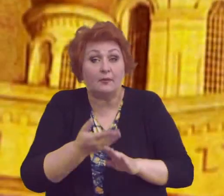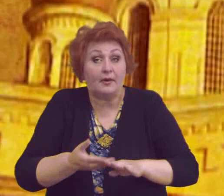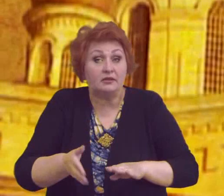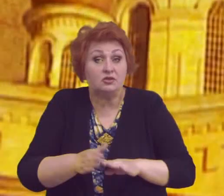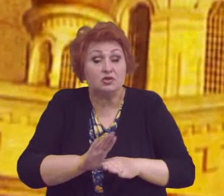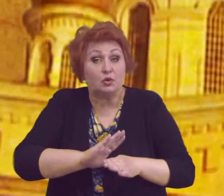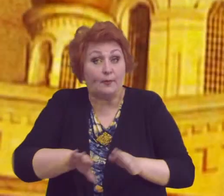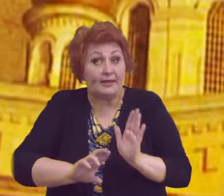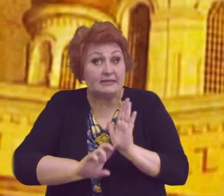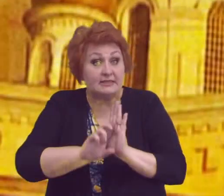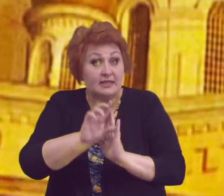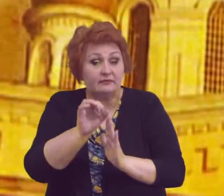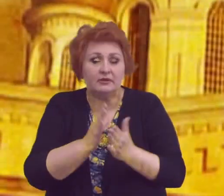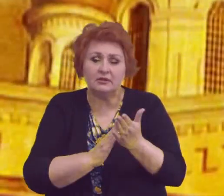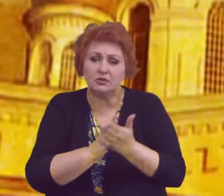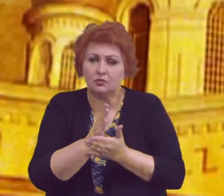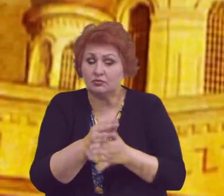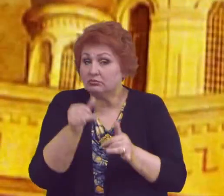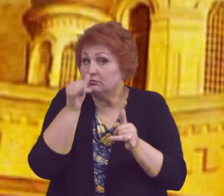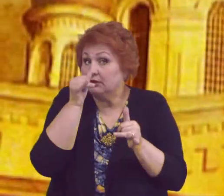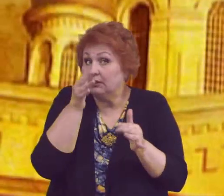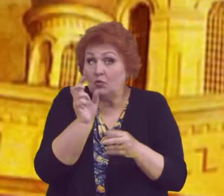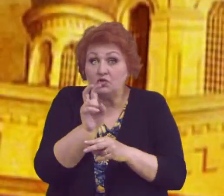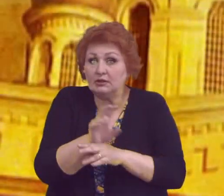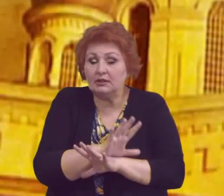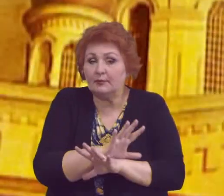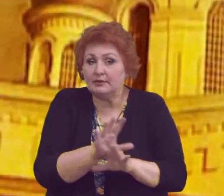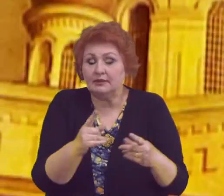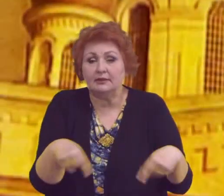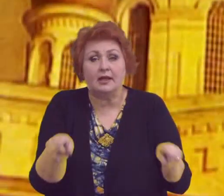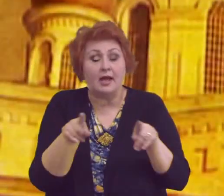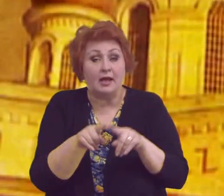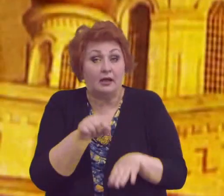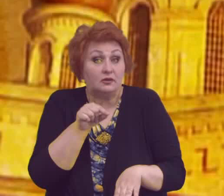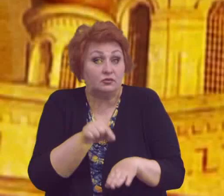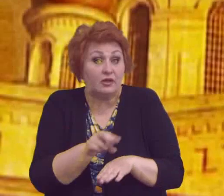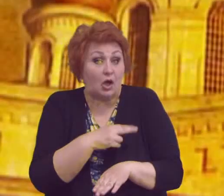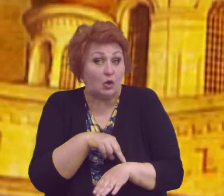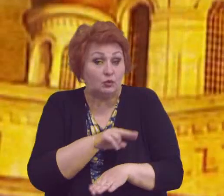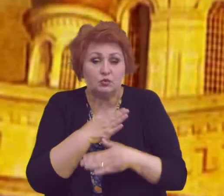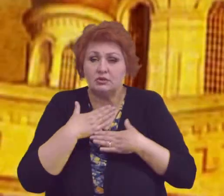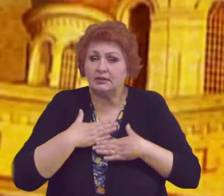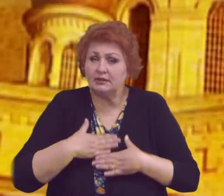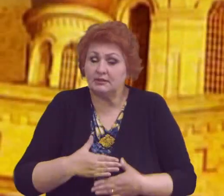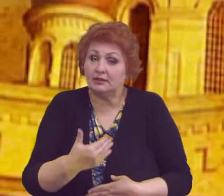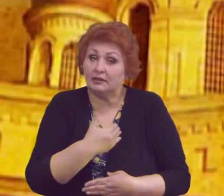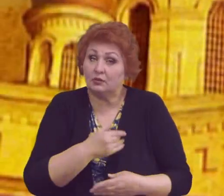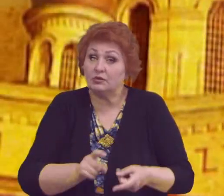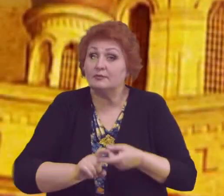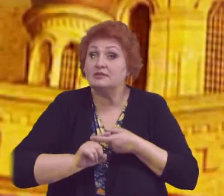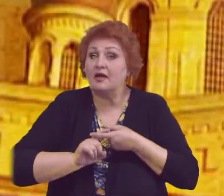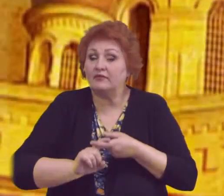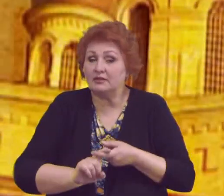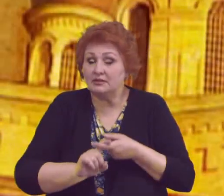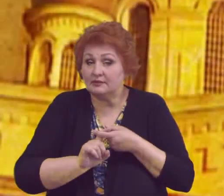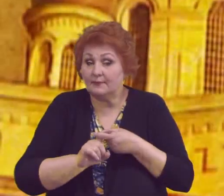тяжело без церкви и богослужения. Он уже не может не прийти в храм, так как его самочувствие души и тела теперь очень зависит от